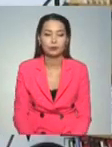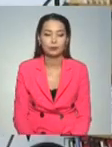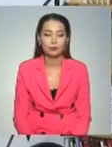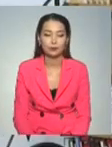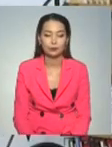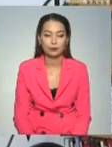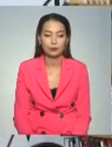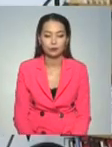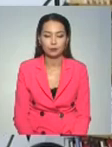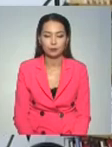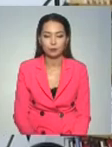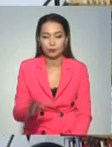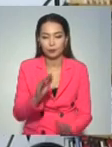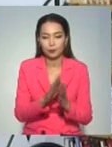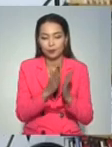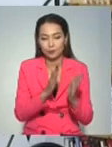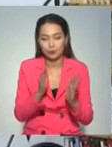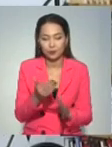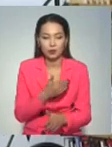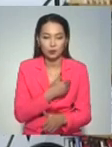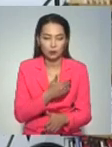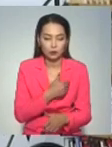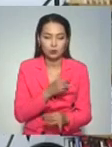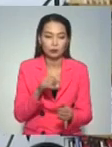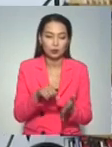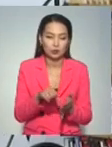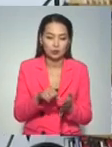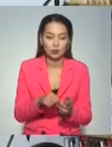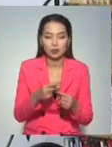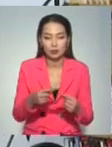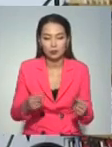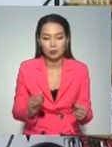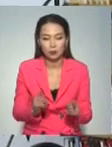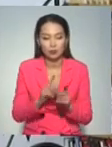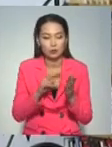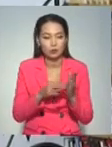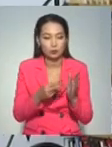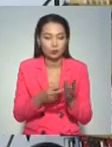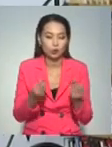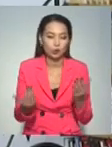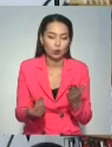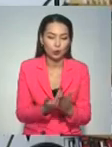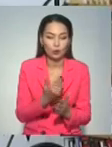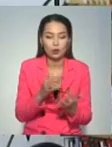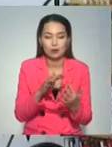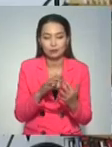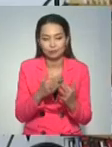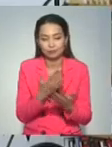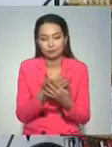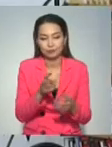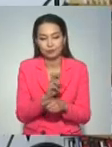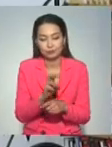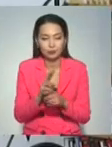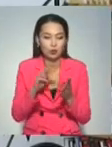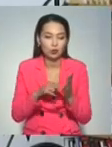Сюда переехала сельская библиотека. Раньше они снимали помещение у частного предприятия. Мы планируем запустить здесь новый сельский клуб. Помимо этого, в